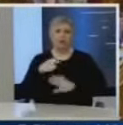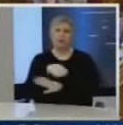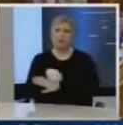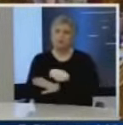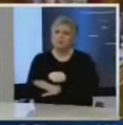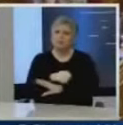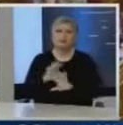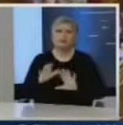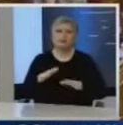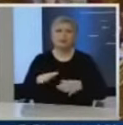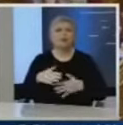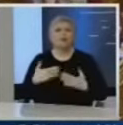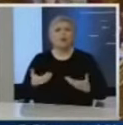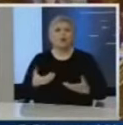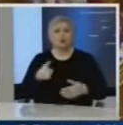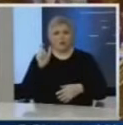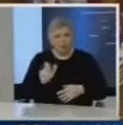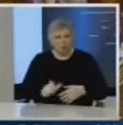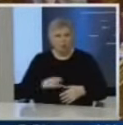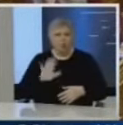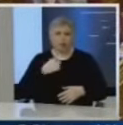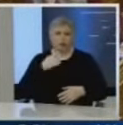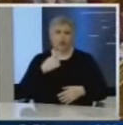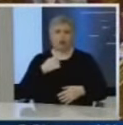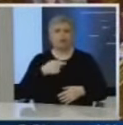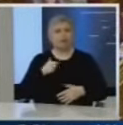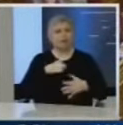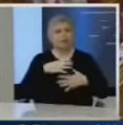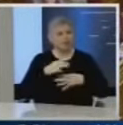έχετε εκπροσώπους να μιλήσουν. Λοιπόν.